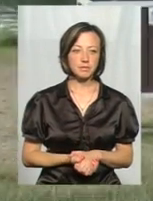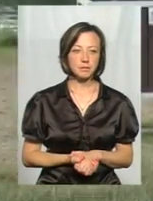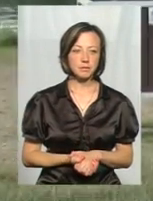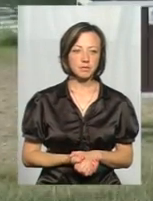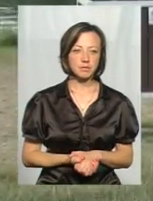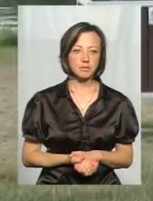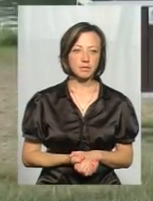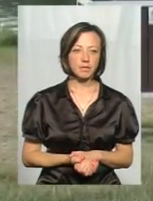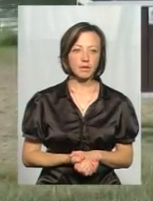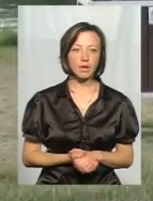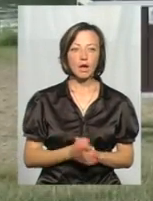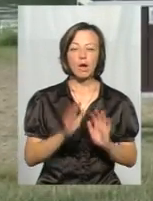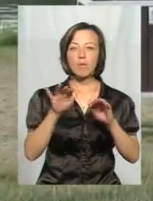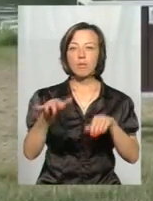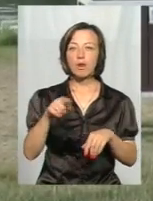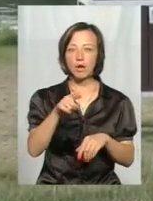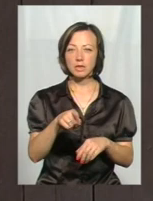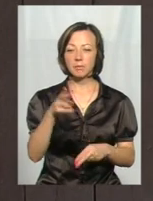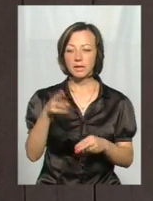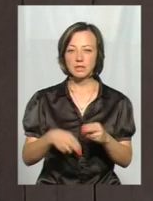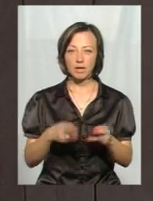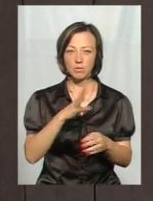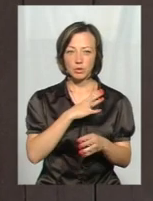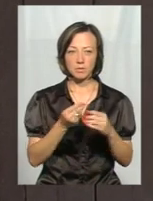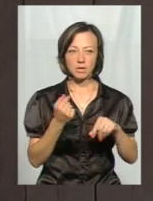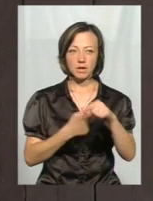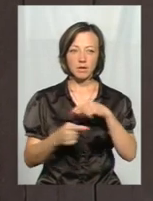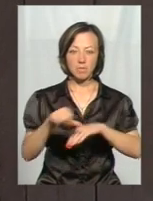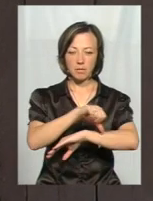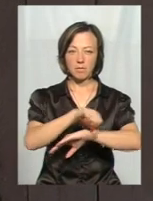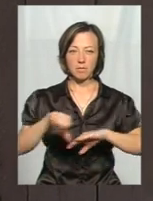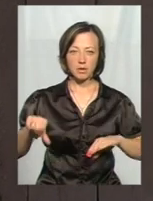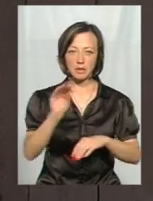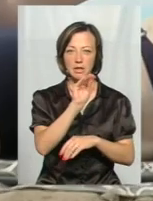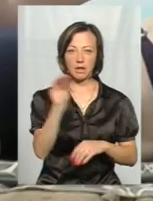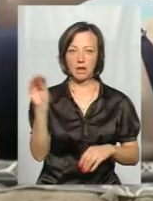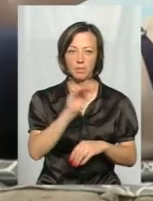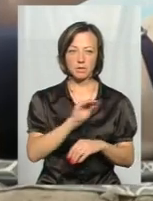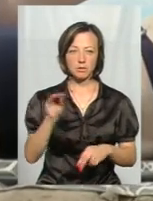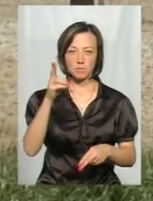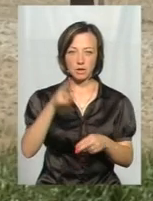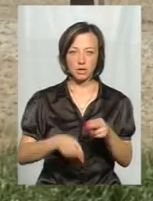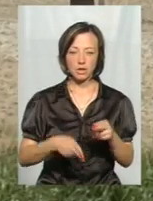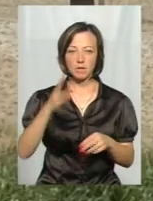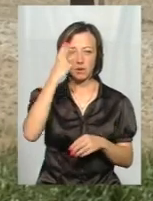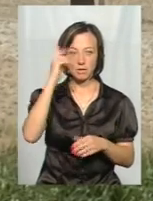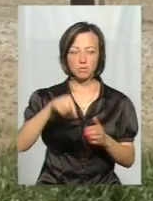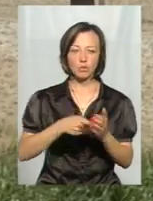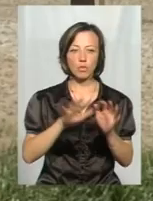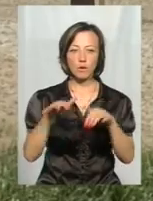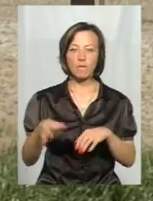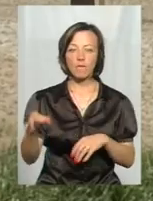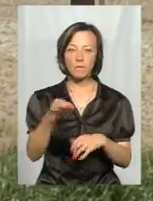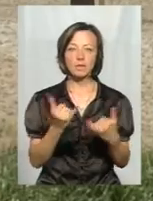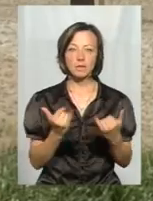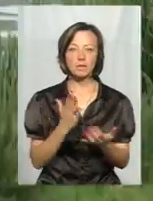Межа, за якою пляж перестає бути в утриманні в приватного підприємця, позначена написом на роздягальні. Окрім Хмельницького міського пляжу, в області